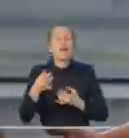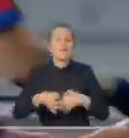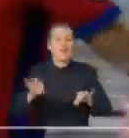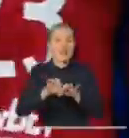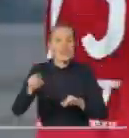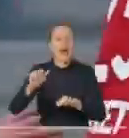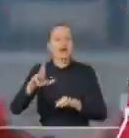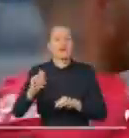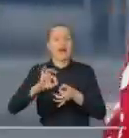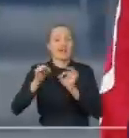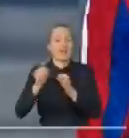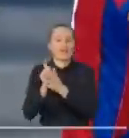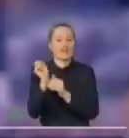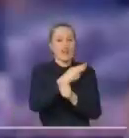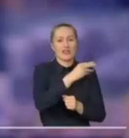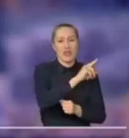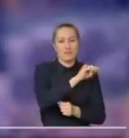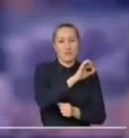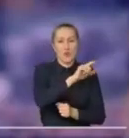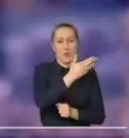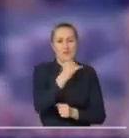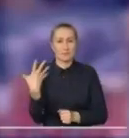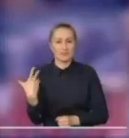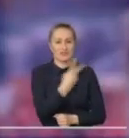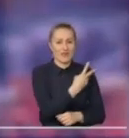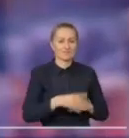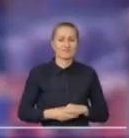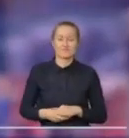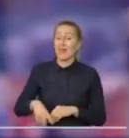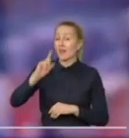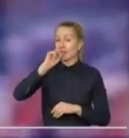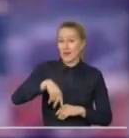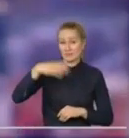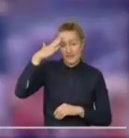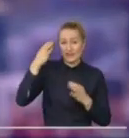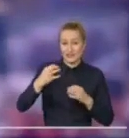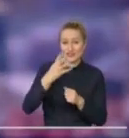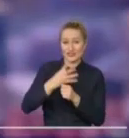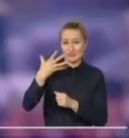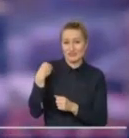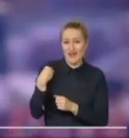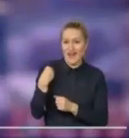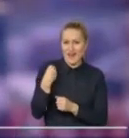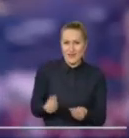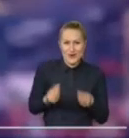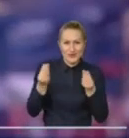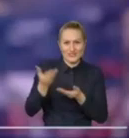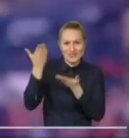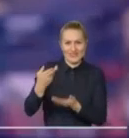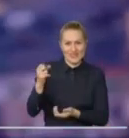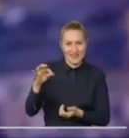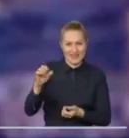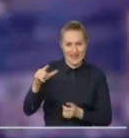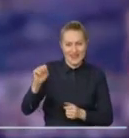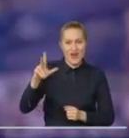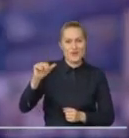Puszczę Niepołomice 5-2. Teleekspres pamięta, że dziś 45 lat kończy Natalia Kukulska, wokalistka, autorka tekstów